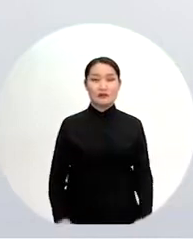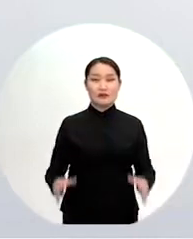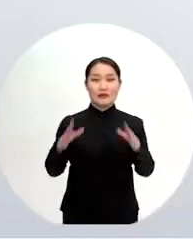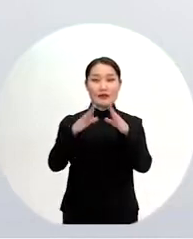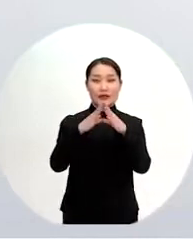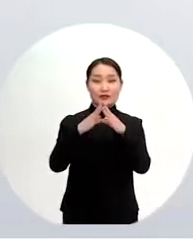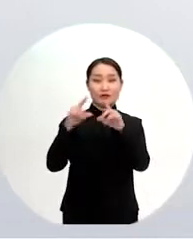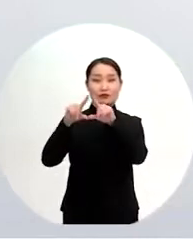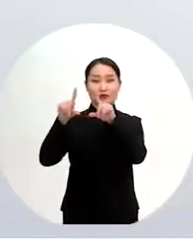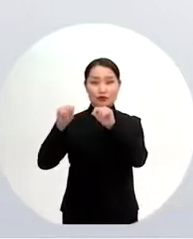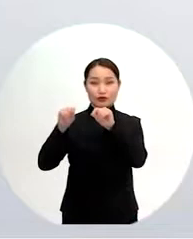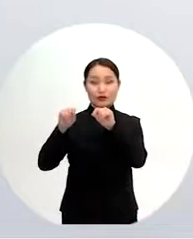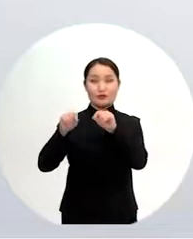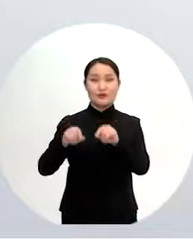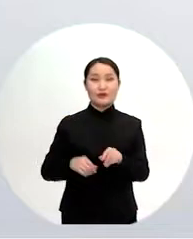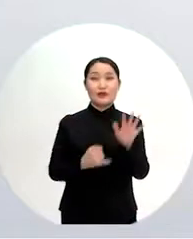14 дөрвөлжин.